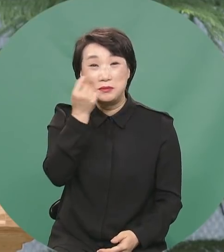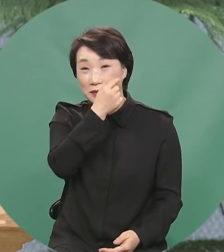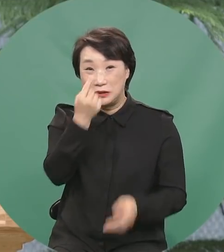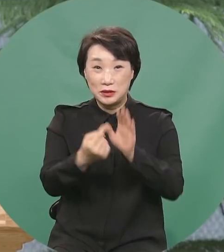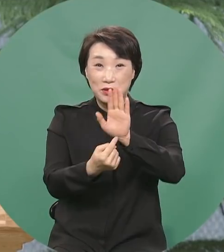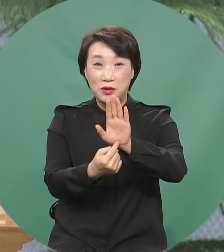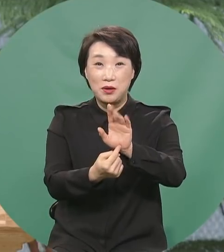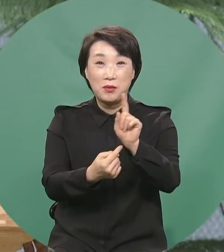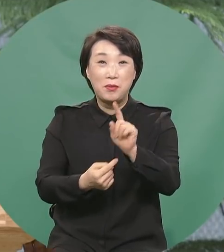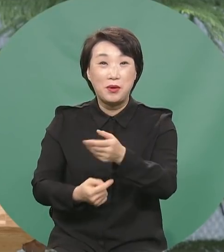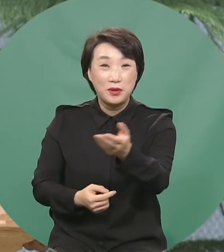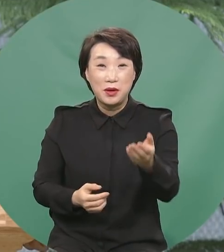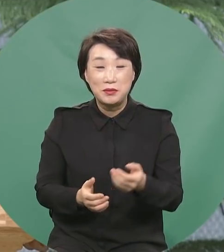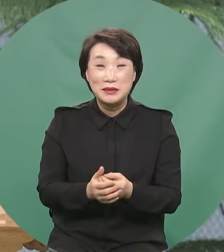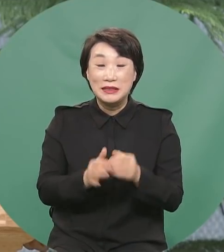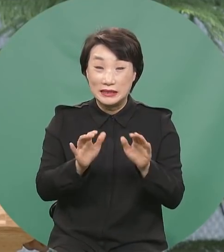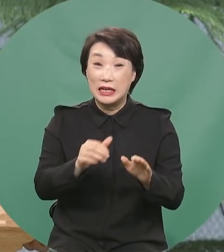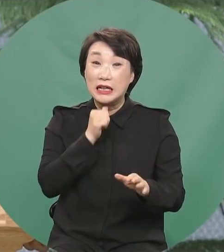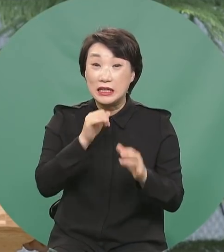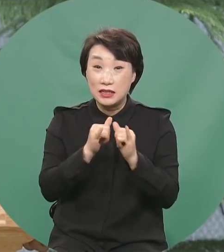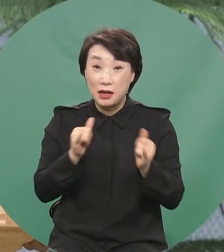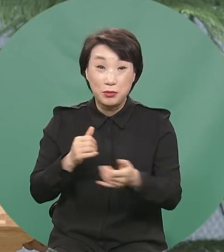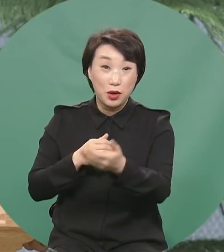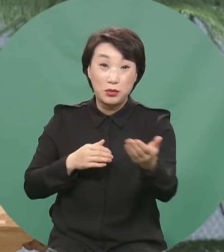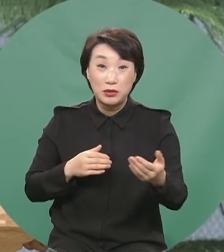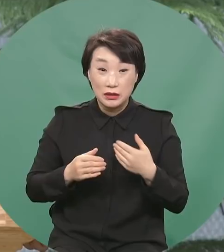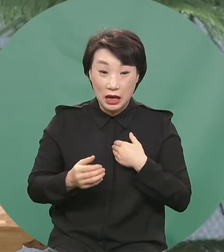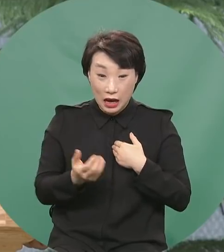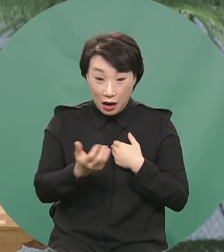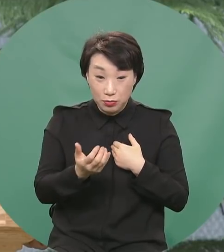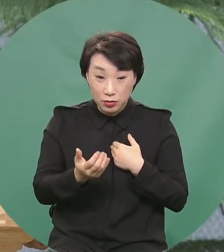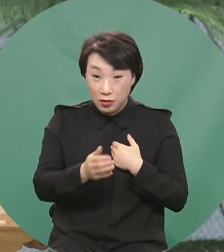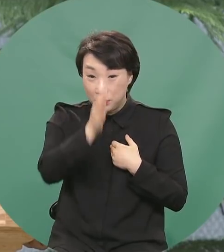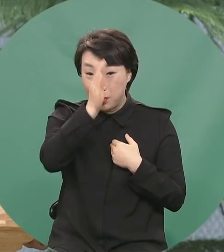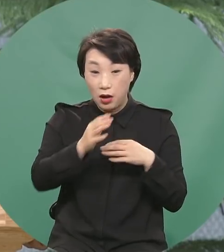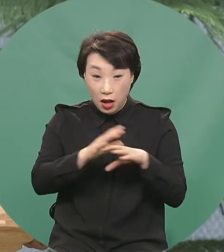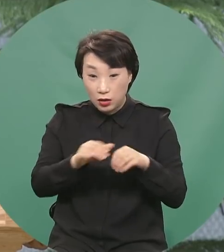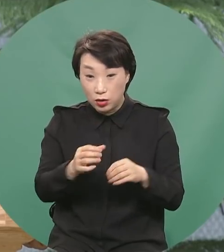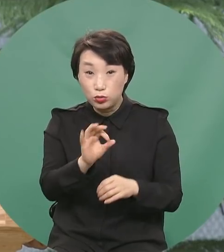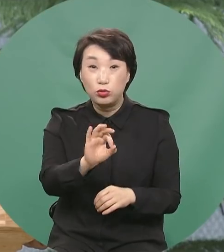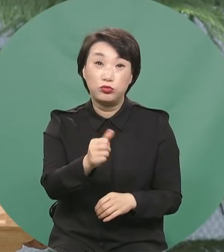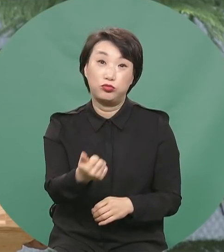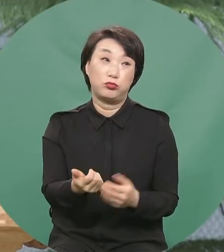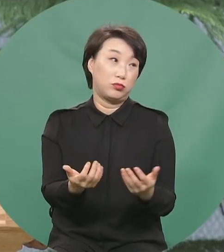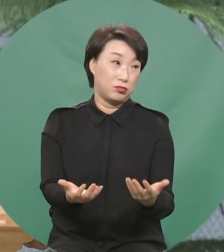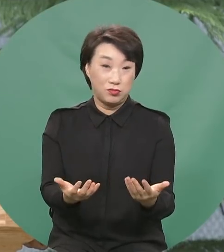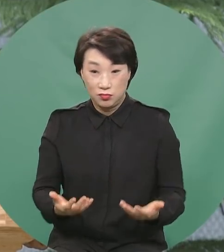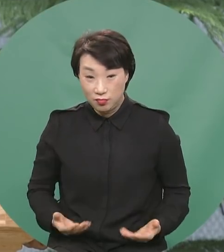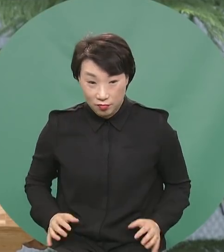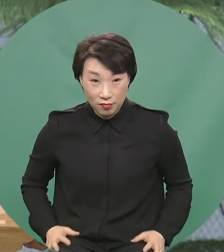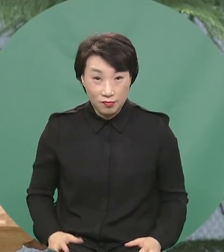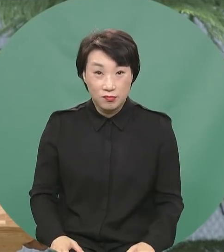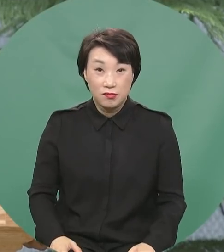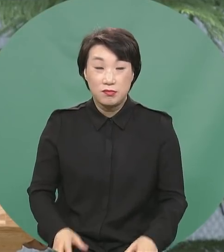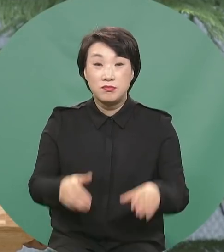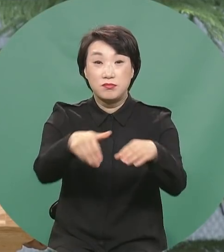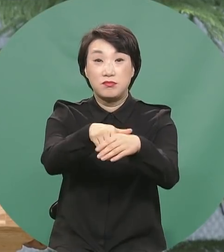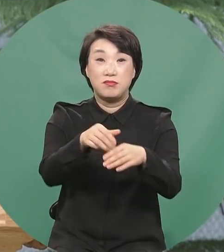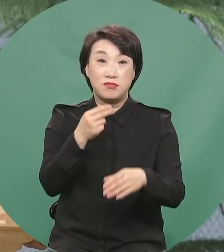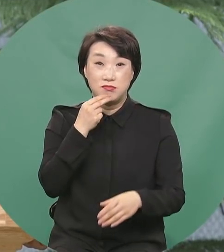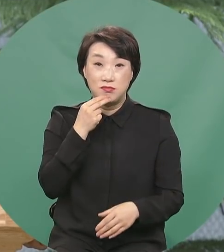알아. 이 가난한 자는 자기의 고통을 해결할 돈도 없어요. 문명도